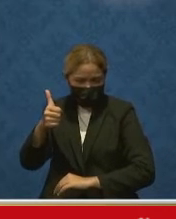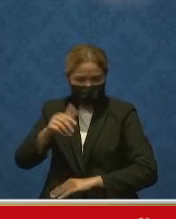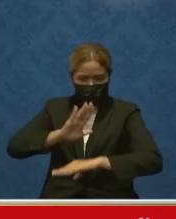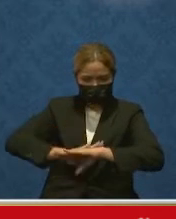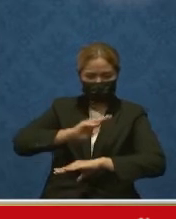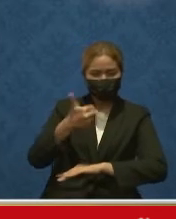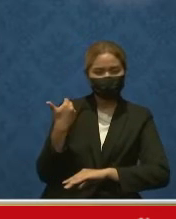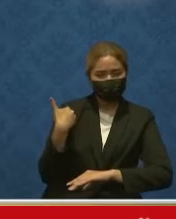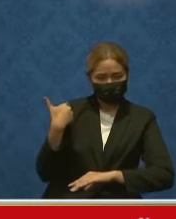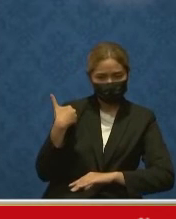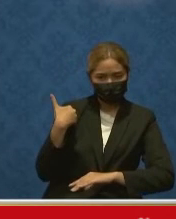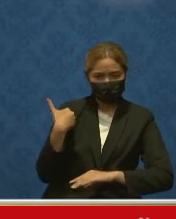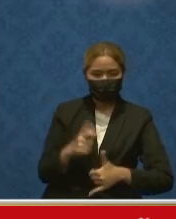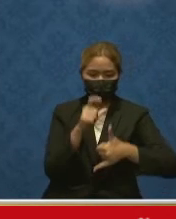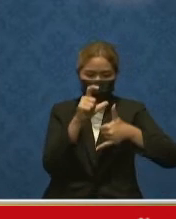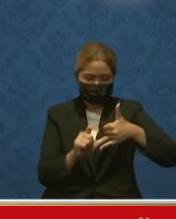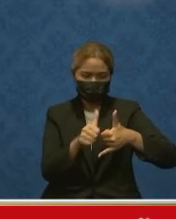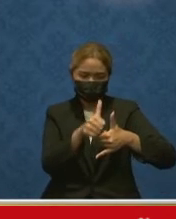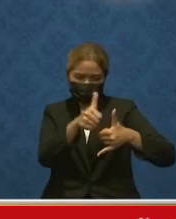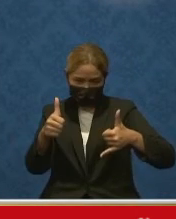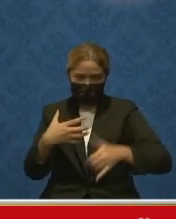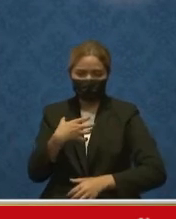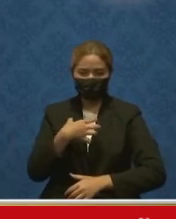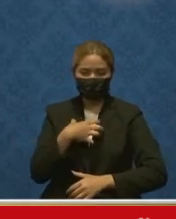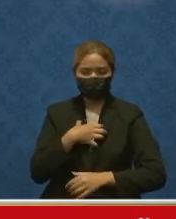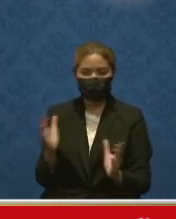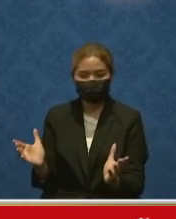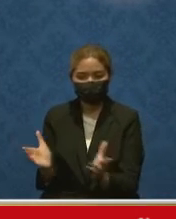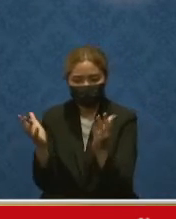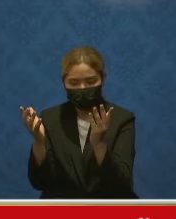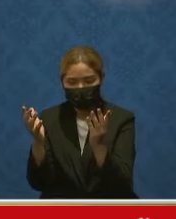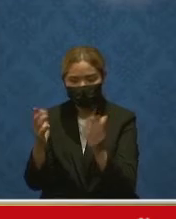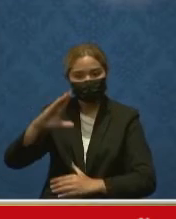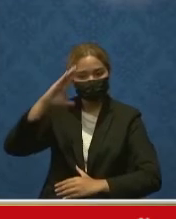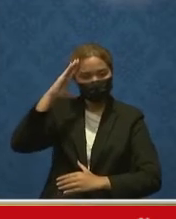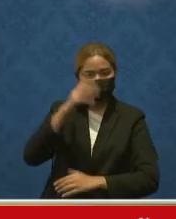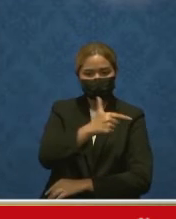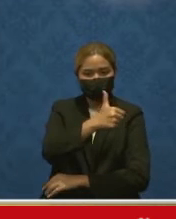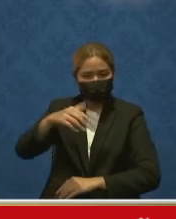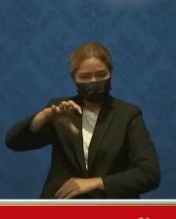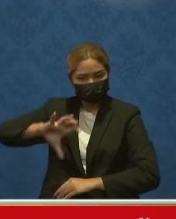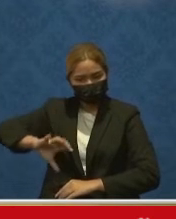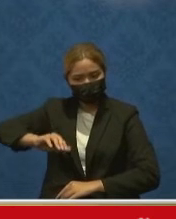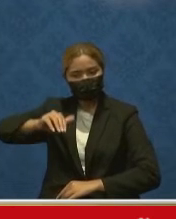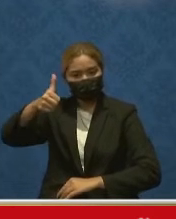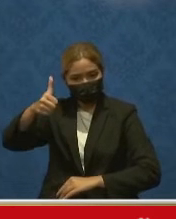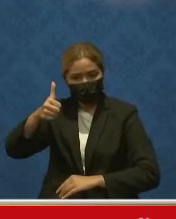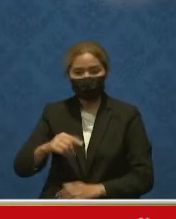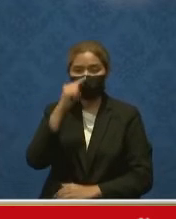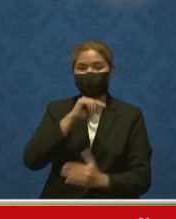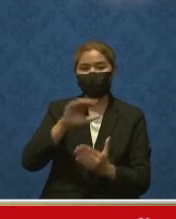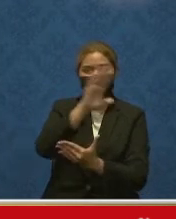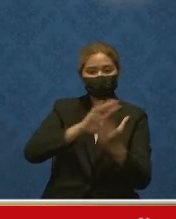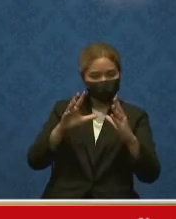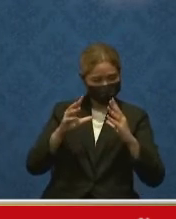เป็นคนรุ่นใหม่ที่เขาอยากจะทำตองทัพให้มันสะอาดสดใสที่ยังไงพี่น้องประชาชนยอมรับแต่